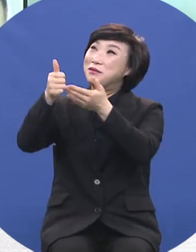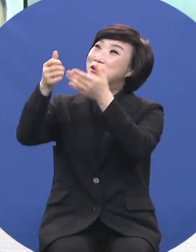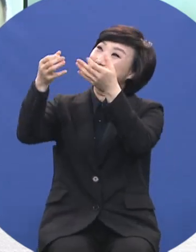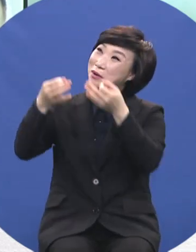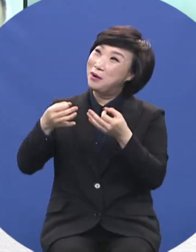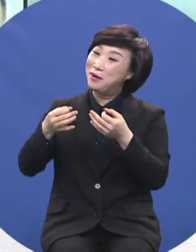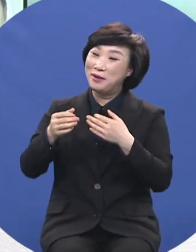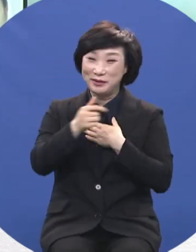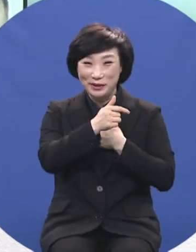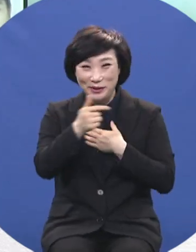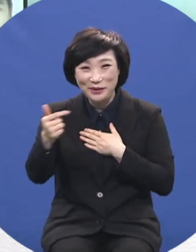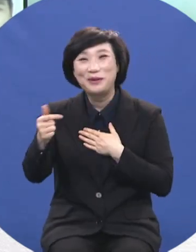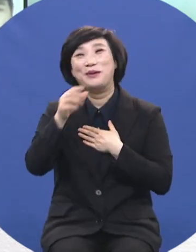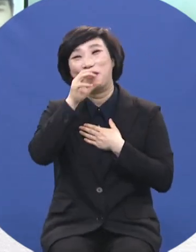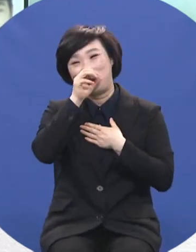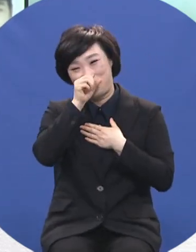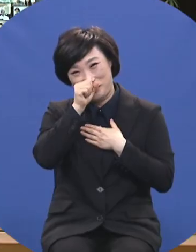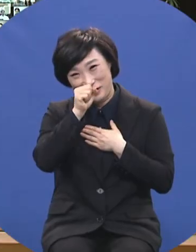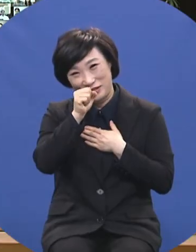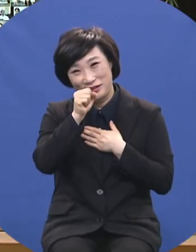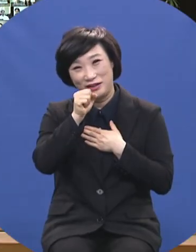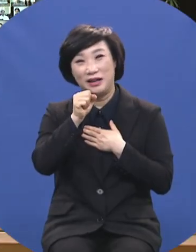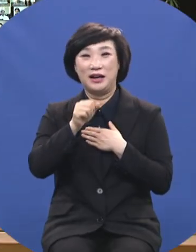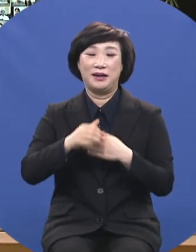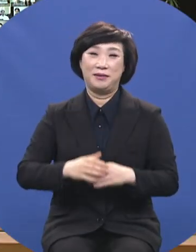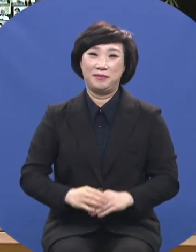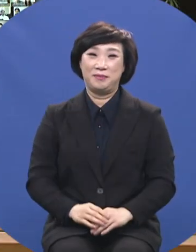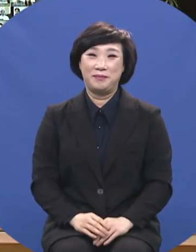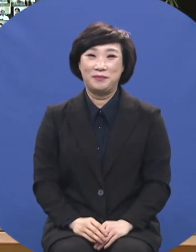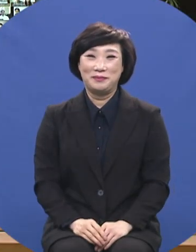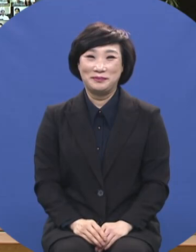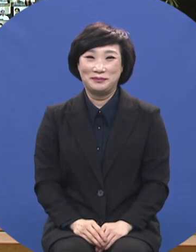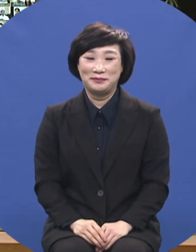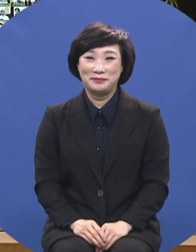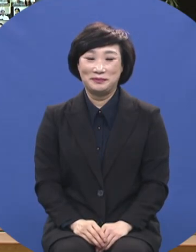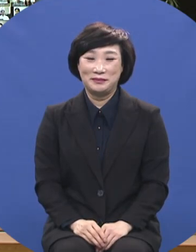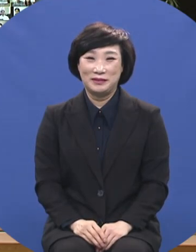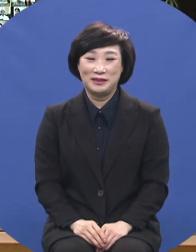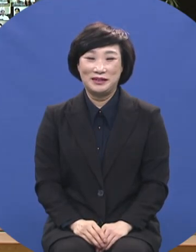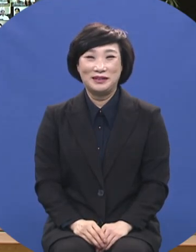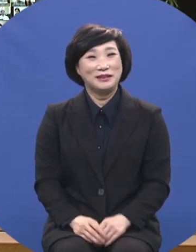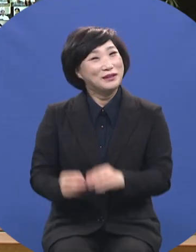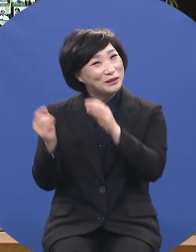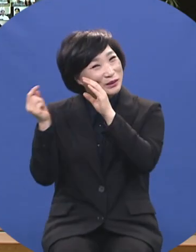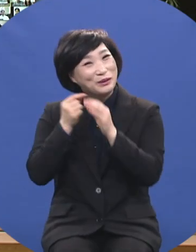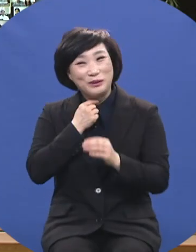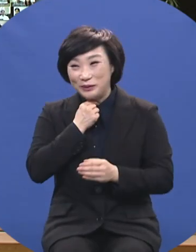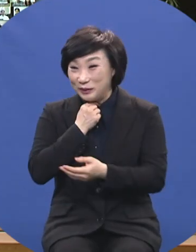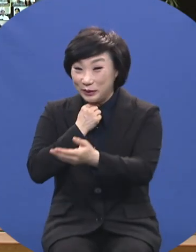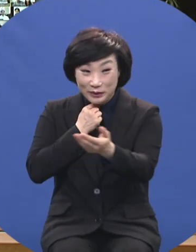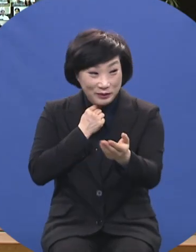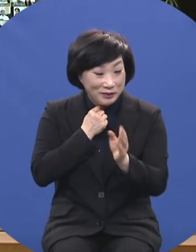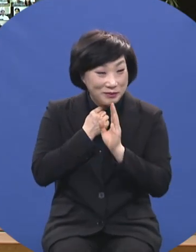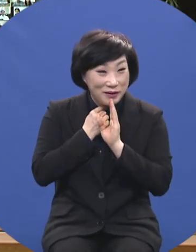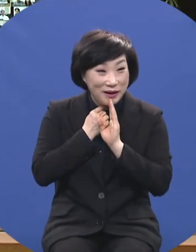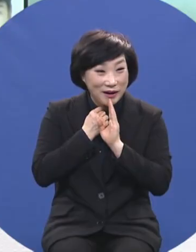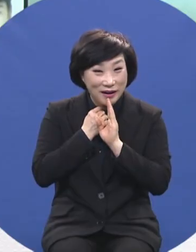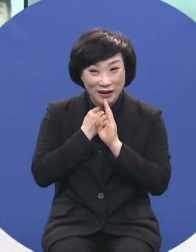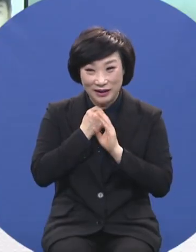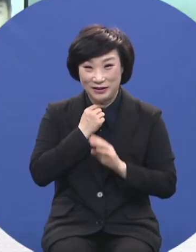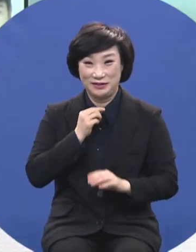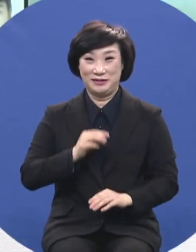보시기에 심히 좋았더라. 그 소리 듣고 싶지 않아요?